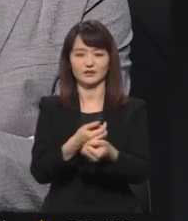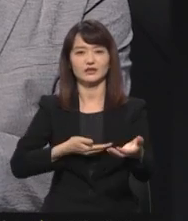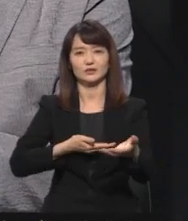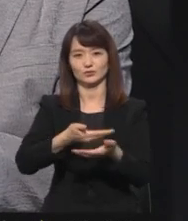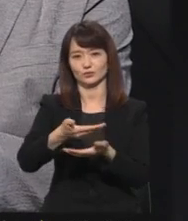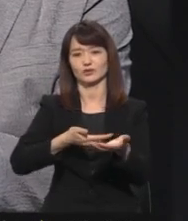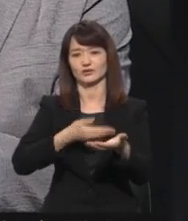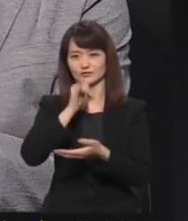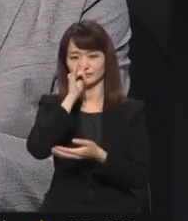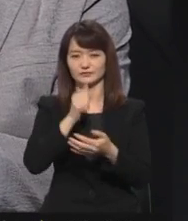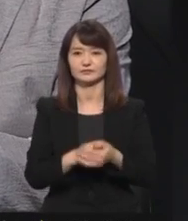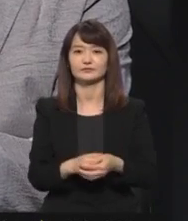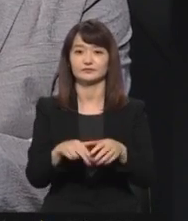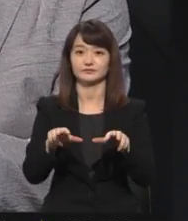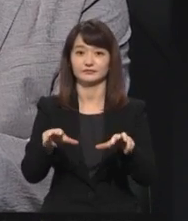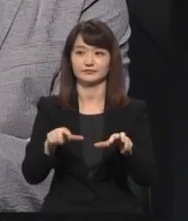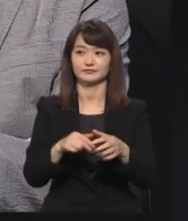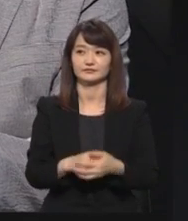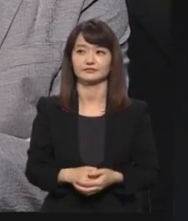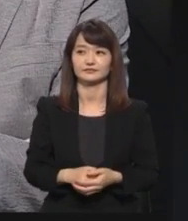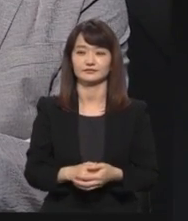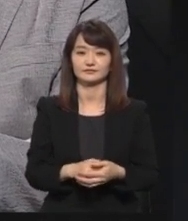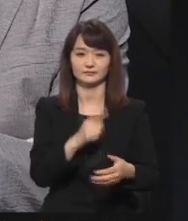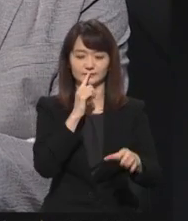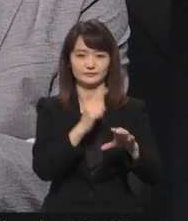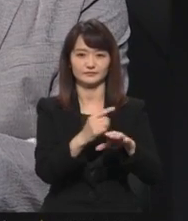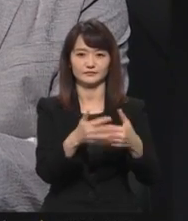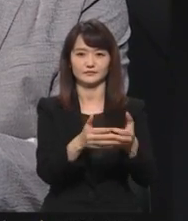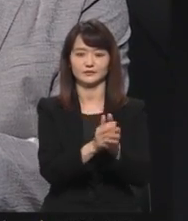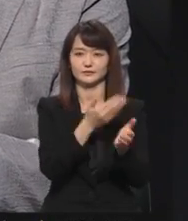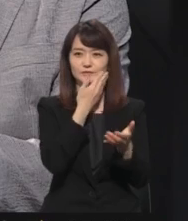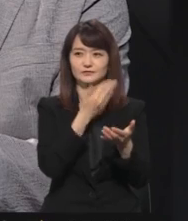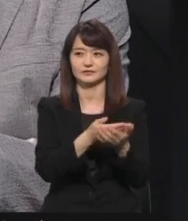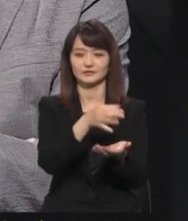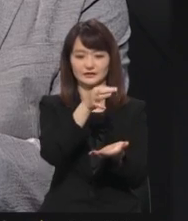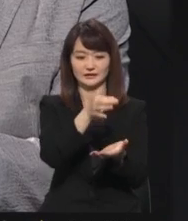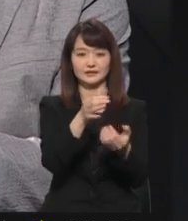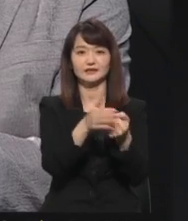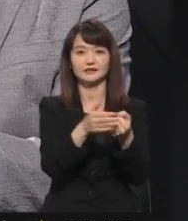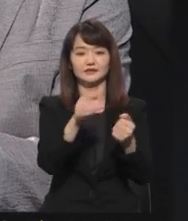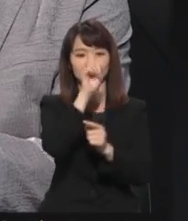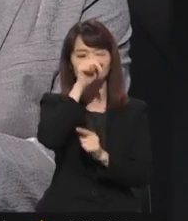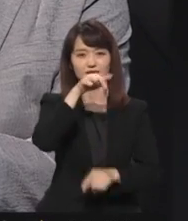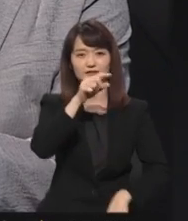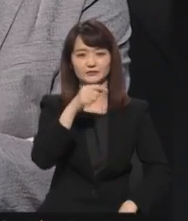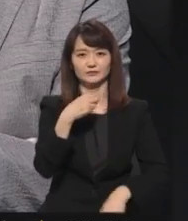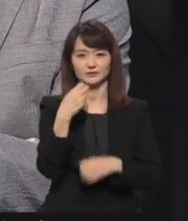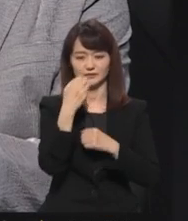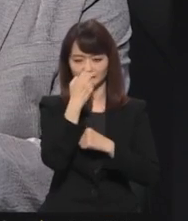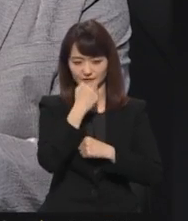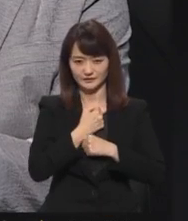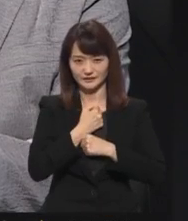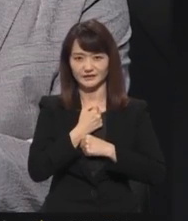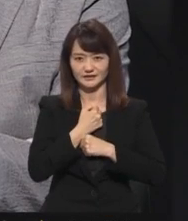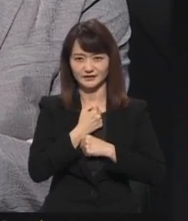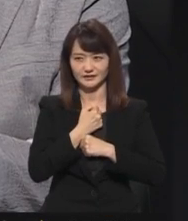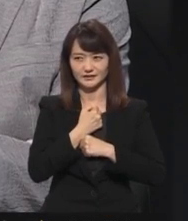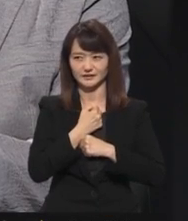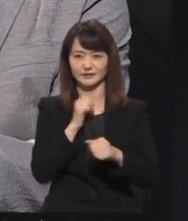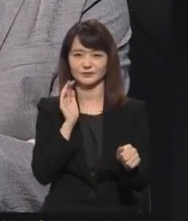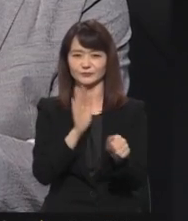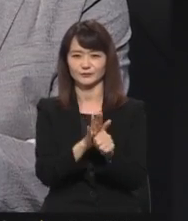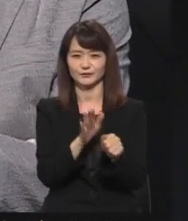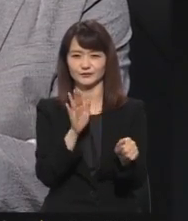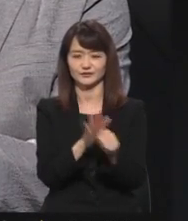뭐 그리고 지금 당해 소중한 자산 이기 때문에 아이 제명 의원을 지키는데 또 일주일을 해야 되는 것이죠 갈아 아닌가